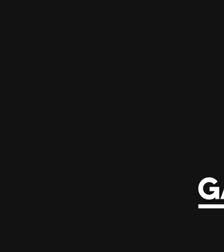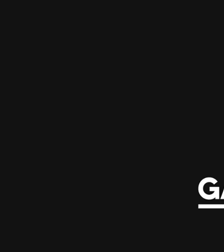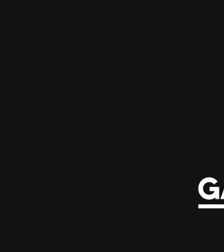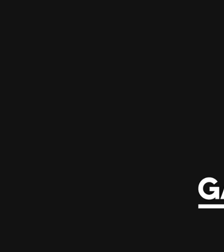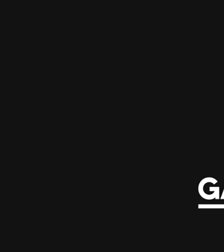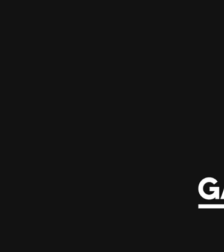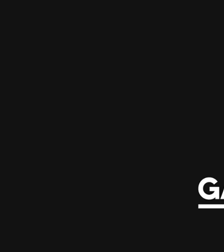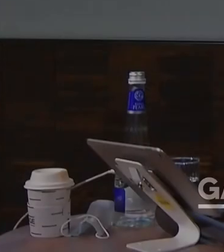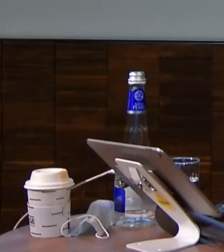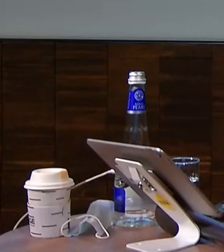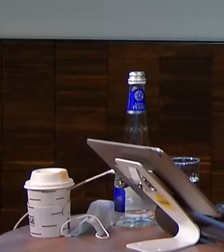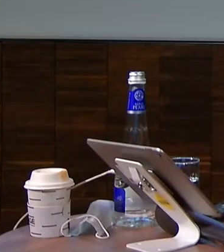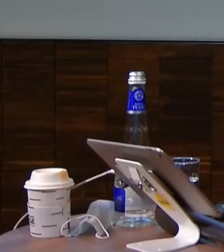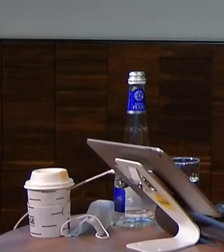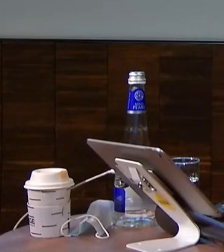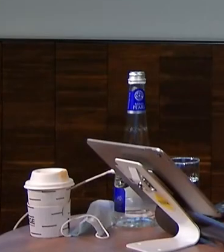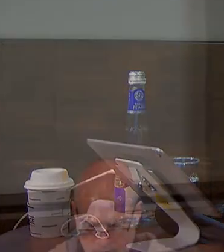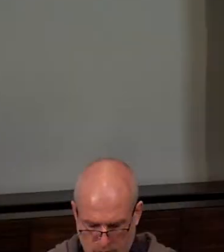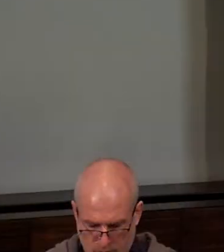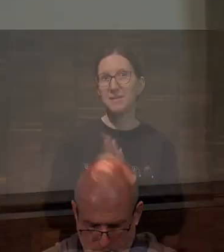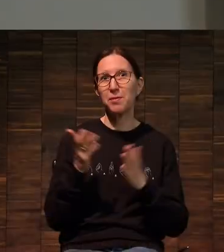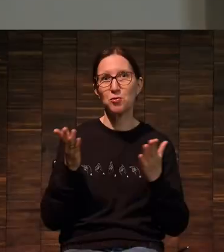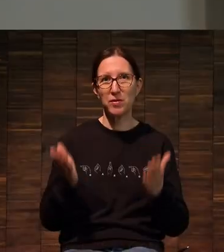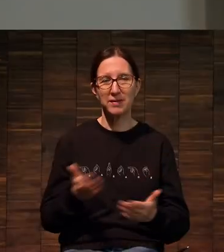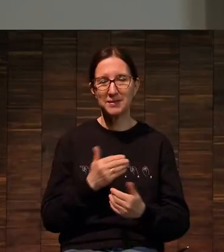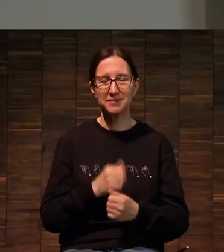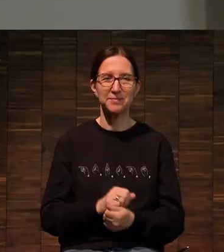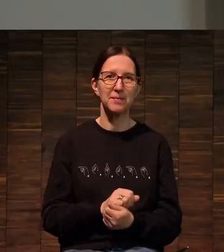Дорогие друзья, здравствуйте. Давайте потихонечку начинать.